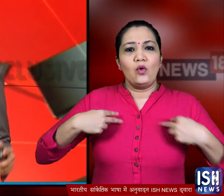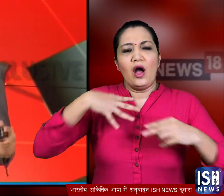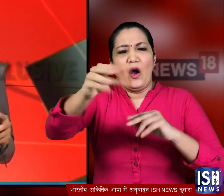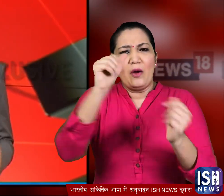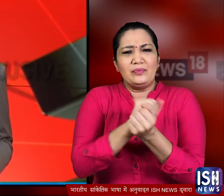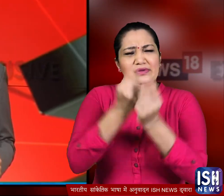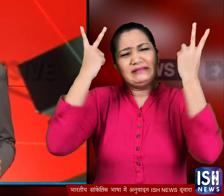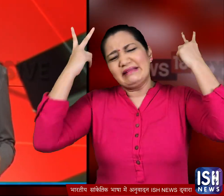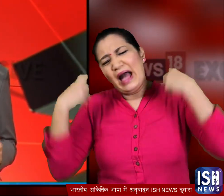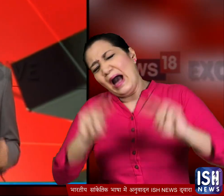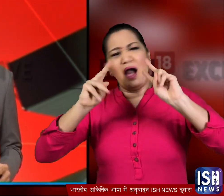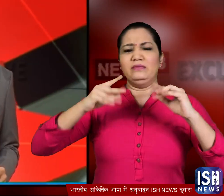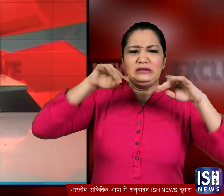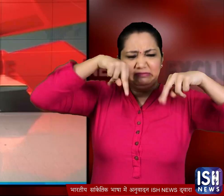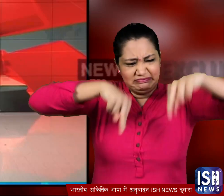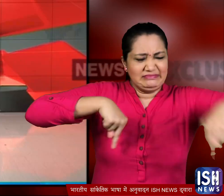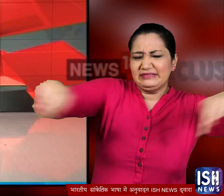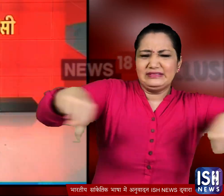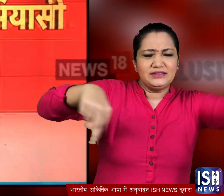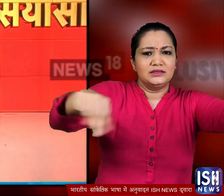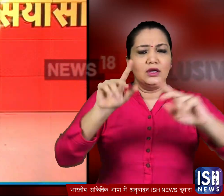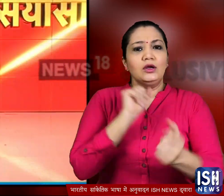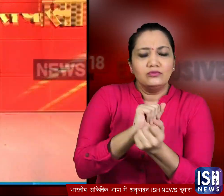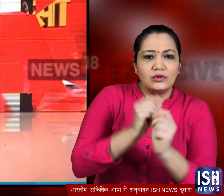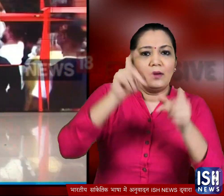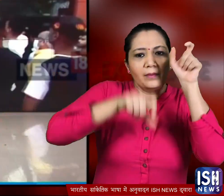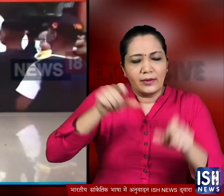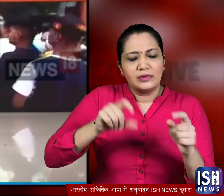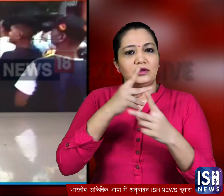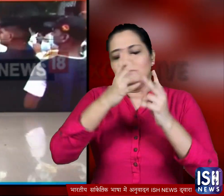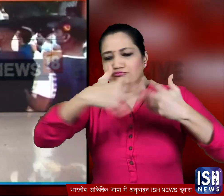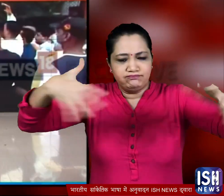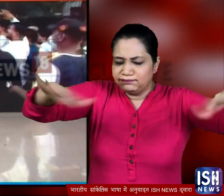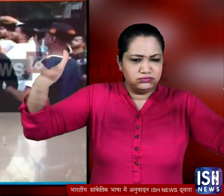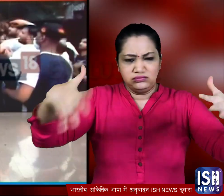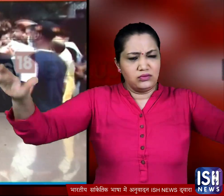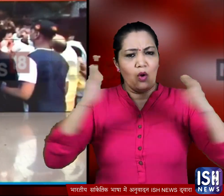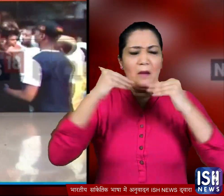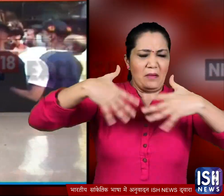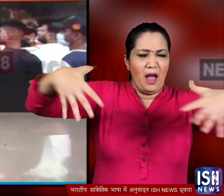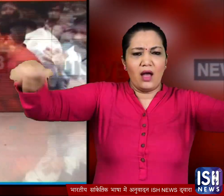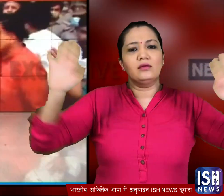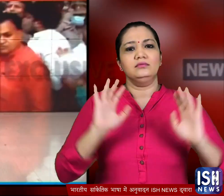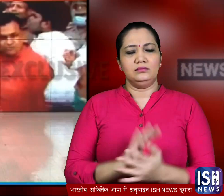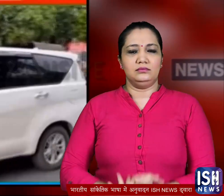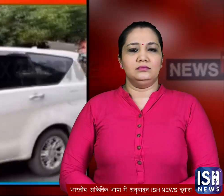कोर्ट के बाहर भारी पुलिस बल को तैनात कर दिया गया और उन पुलिस वालों ने हंगामा कर रहे लोगों को वहां से हटाना शुरू कर